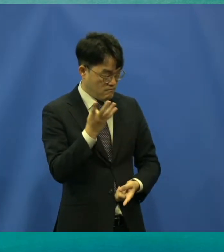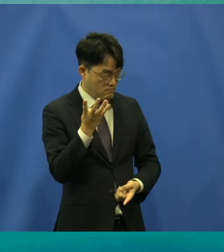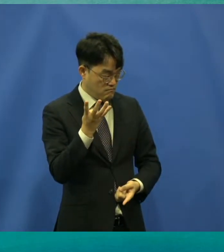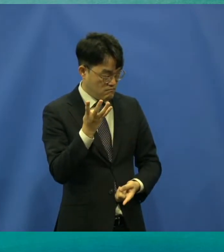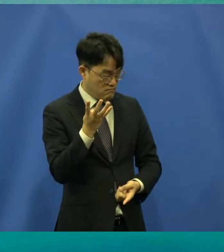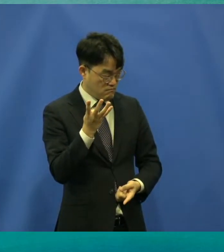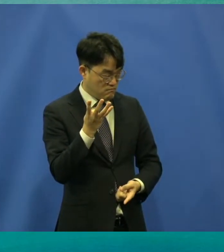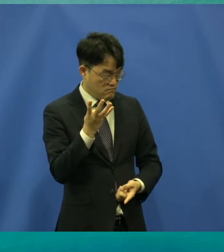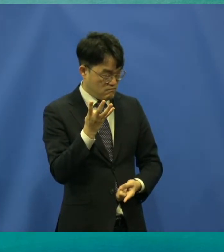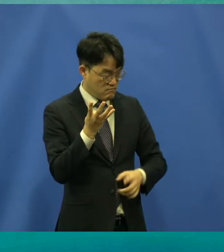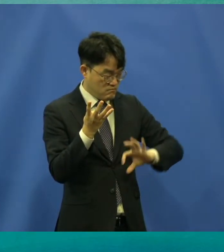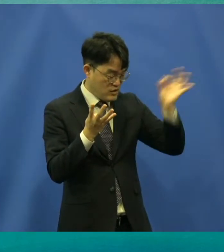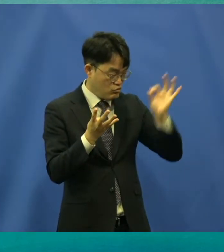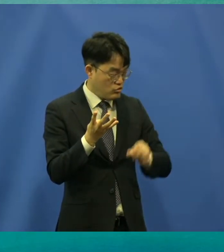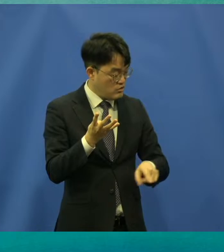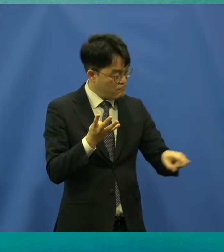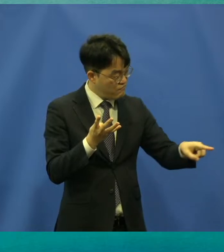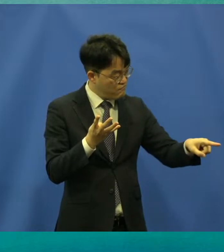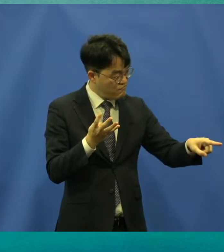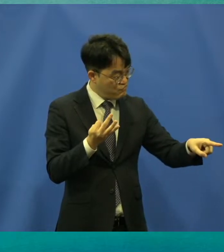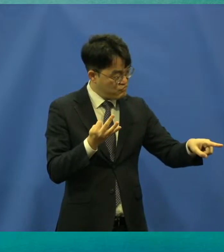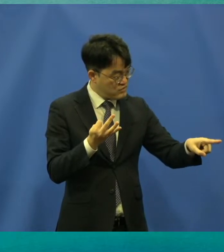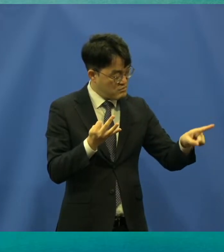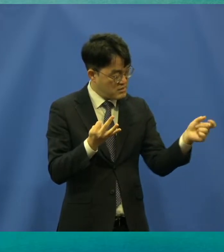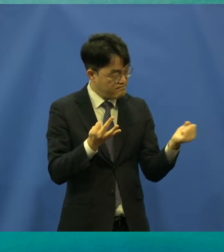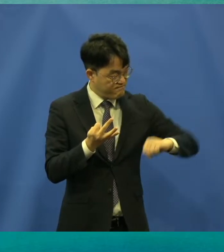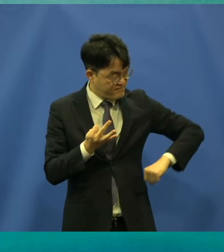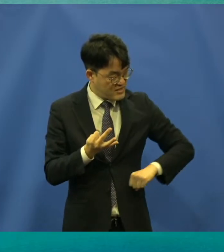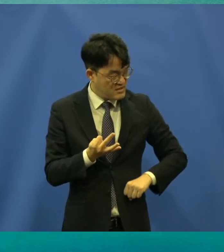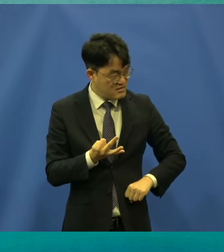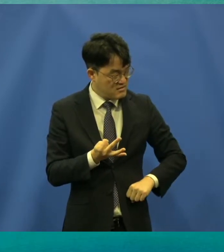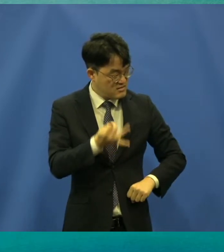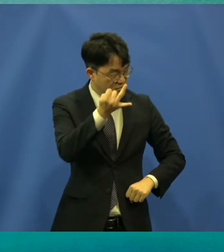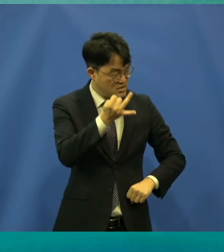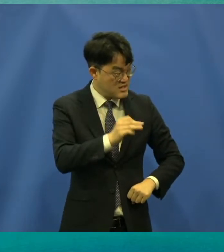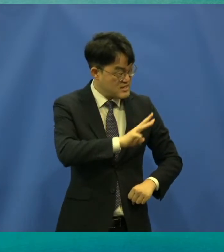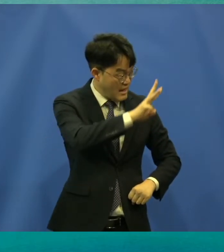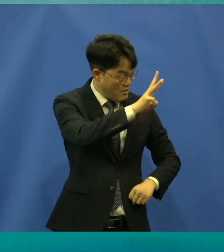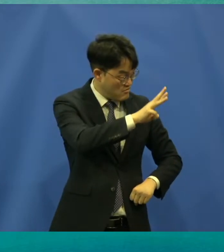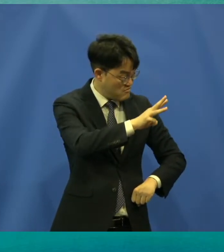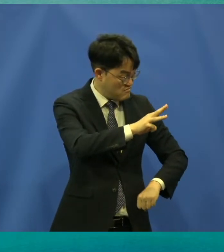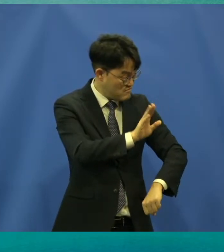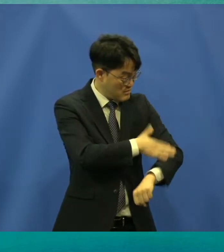무슨 말 하죠? 딱 3세번이다.